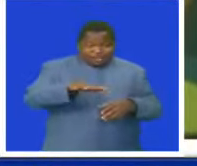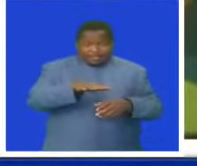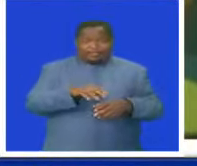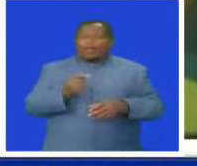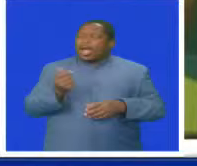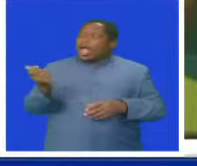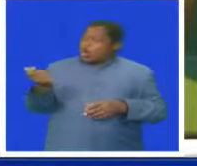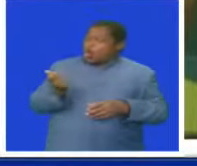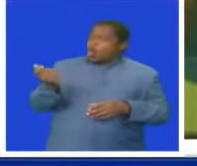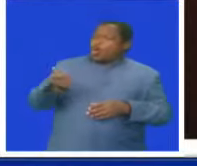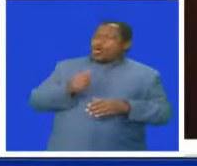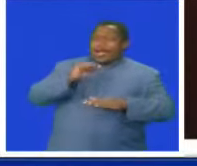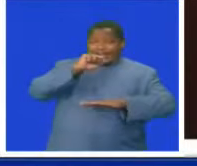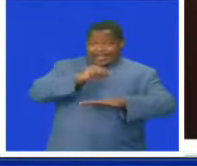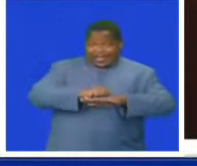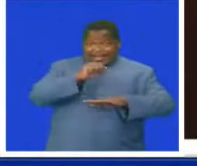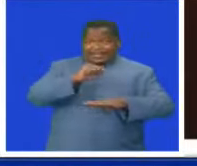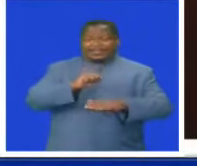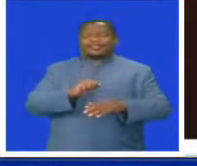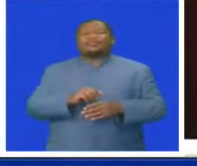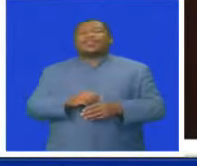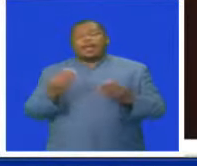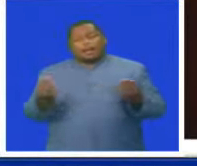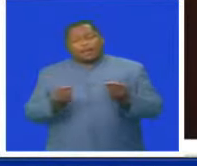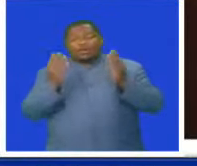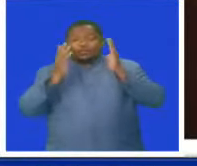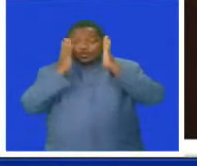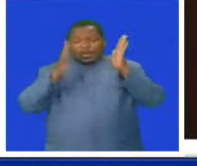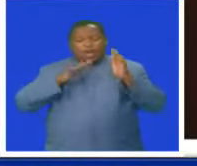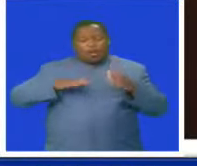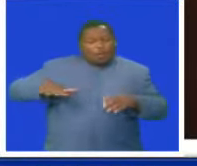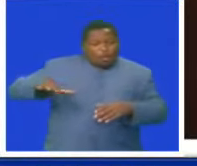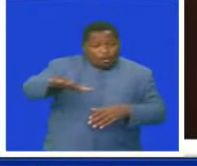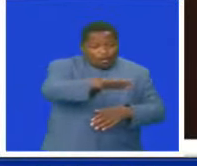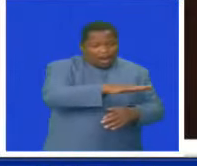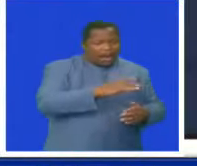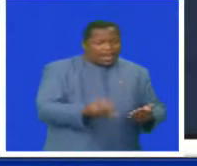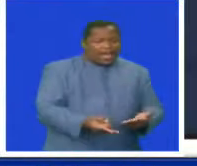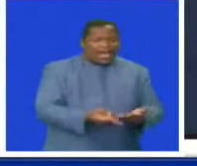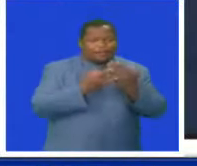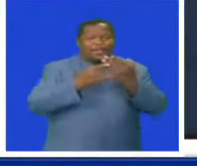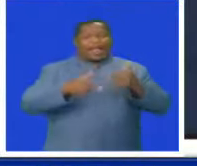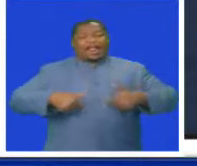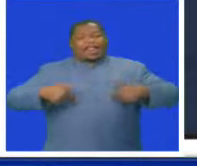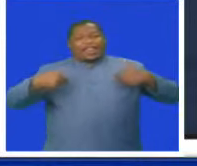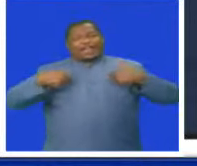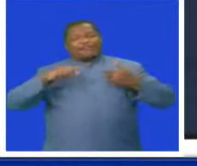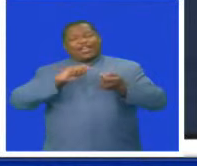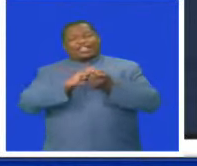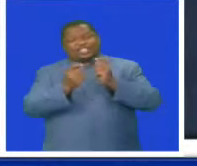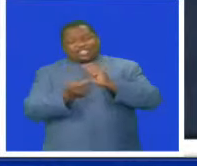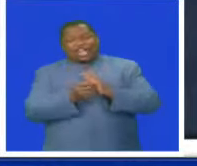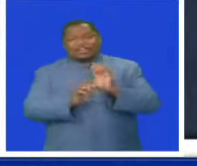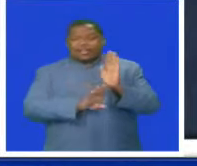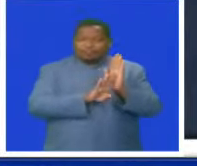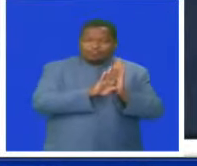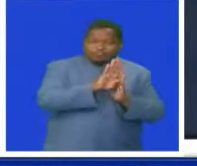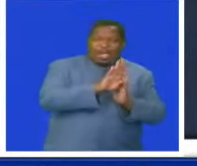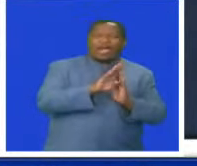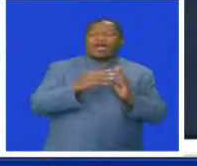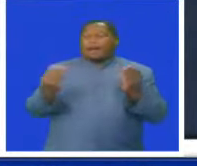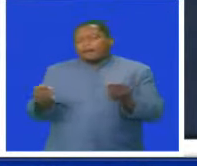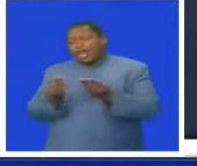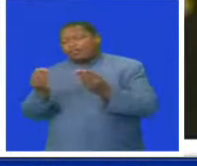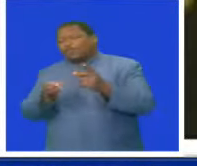itawuzuza live na wonke umuntu njengoba ibuke etindzaba tetemvelo kanzi lokhu kutawakha emathuba emsebenzi kufake